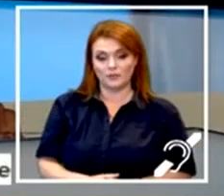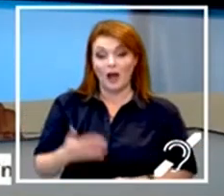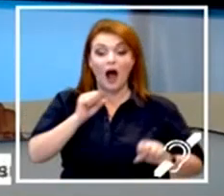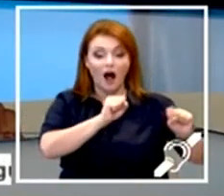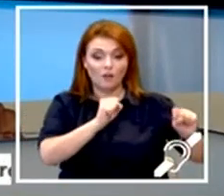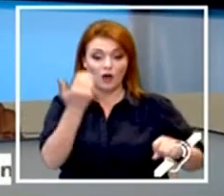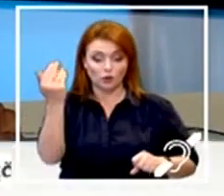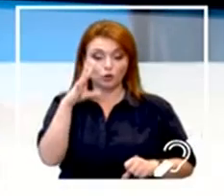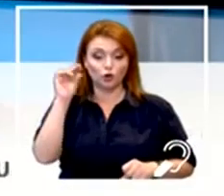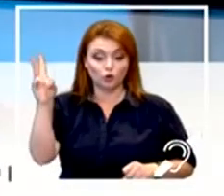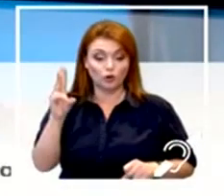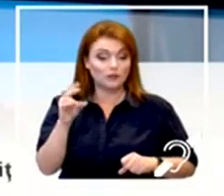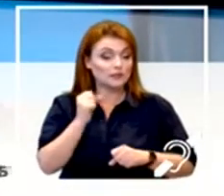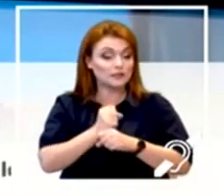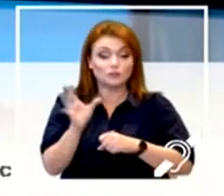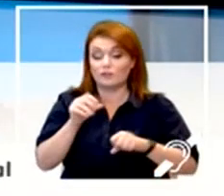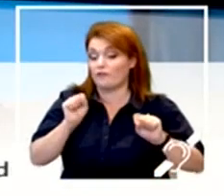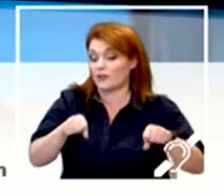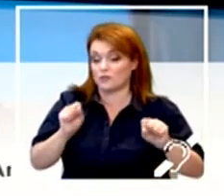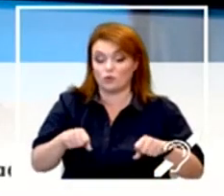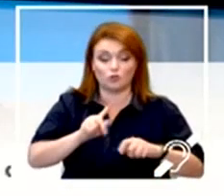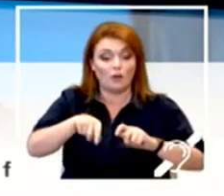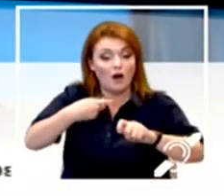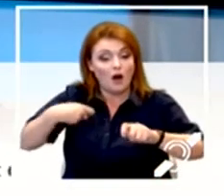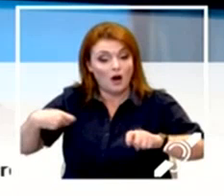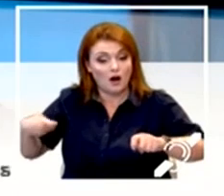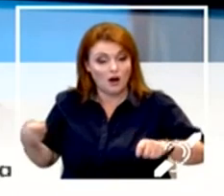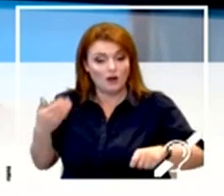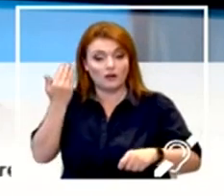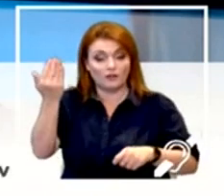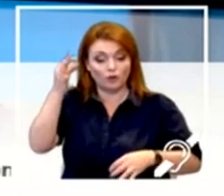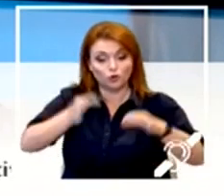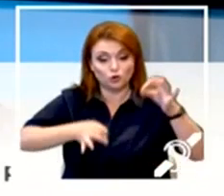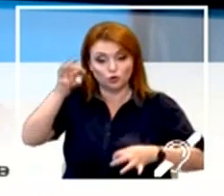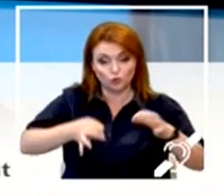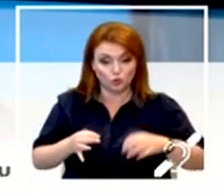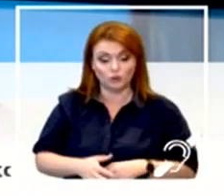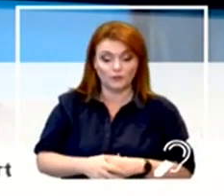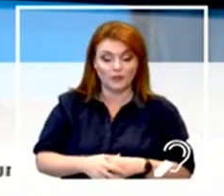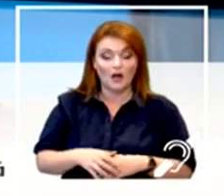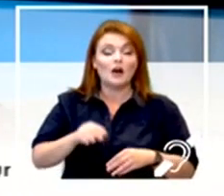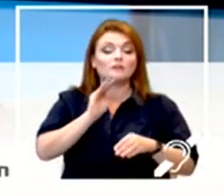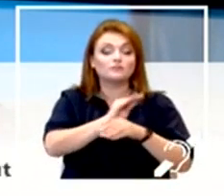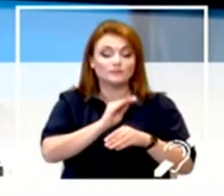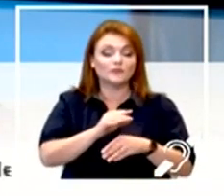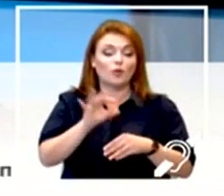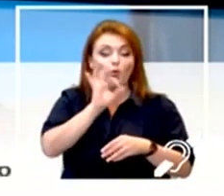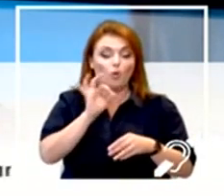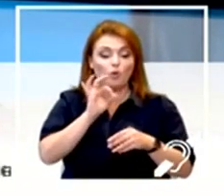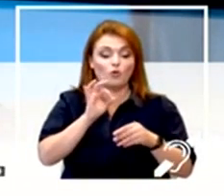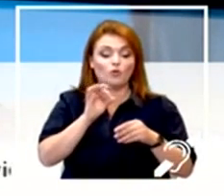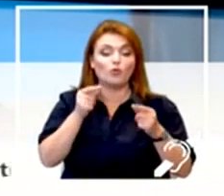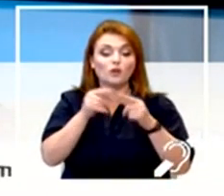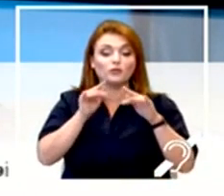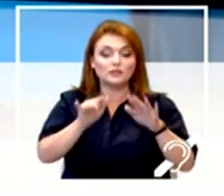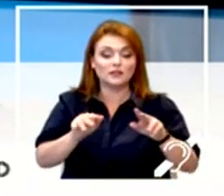Avocații lui Igor Dodon fac tot ce pot pentru a întârzia examinarea oficială a secvenței video în dosarul numit generic Sacoșa, în